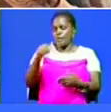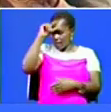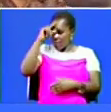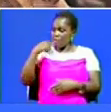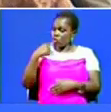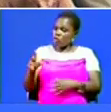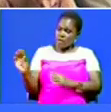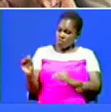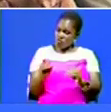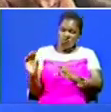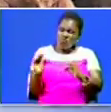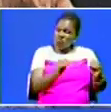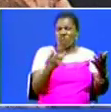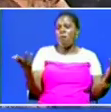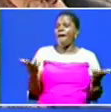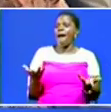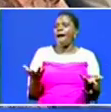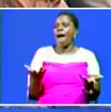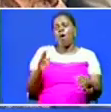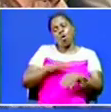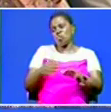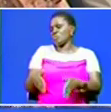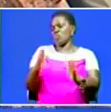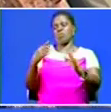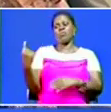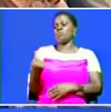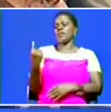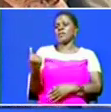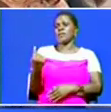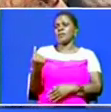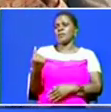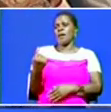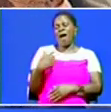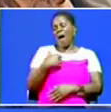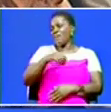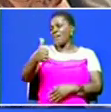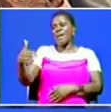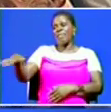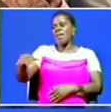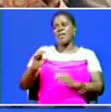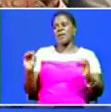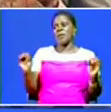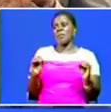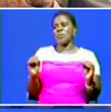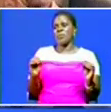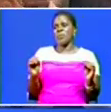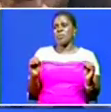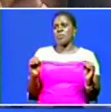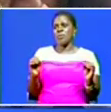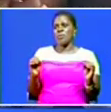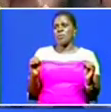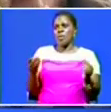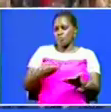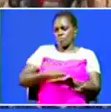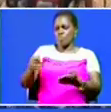tuondoke, tutaondokea wapi? Tutaondokea tu barabarani tu. Sababu hana mahali ingine kabisa. Na tulinua